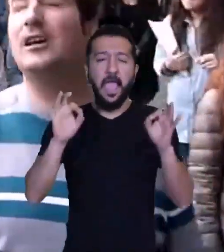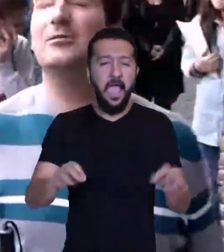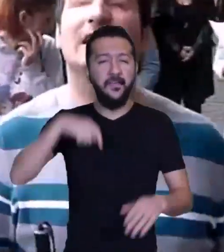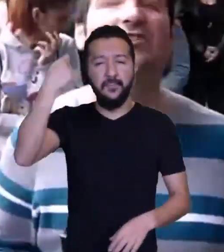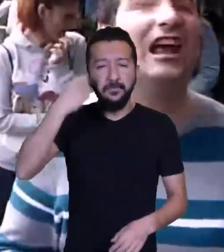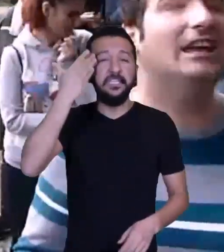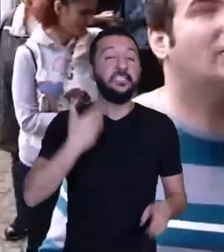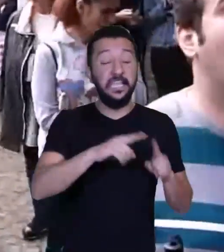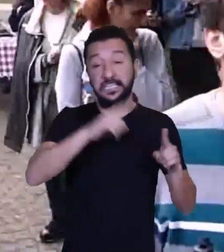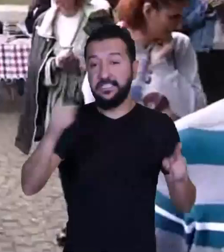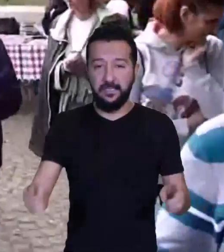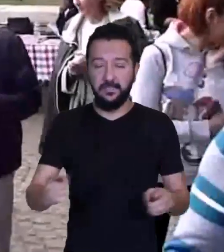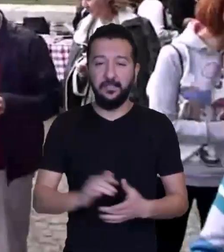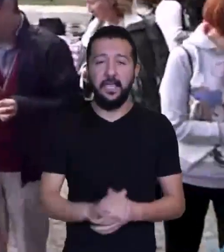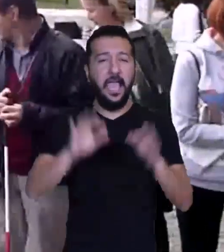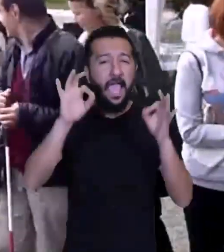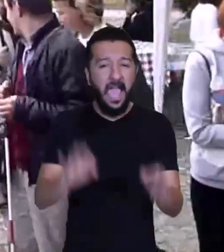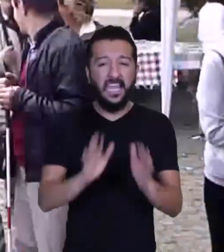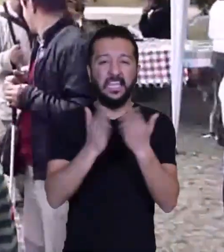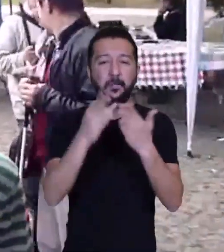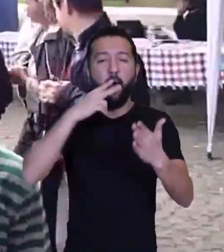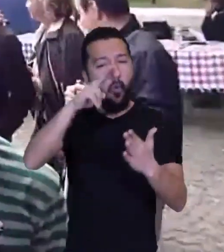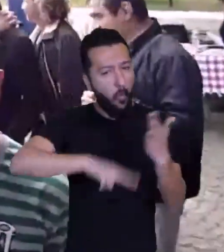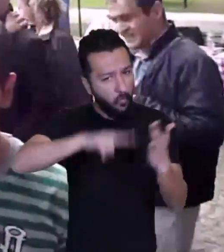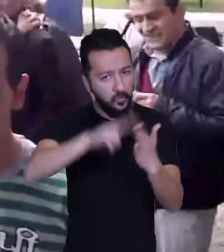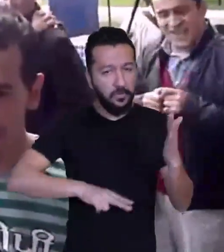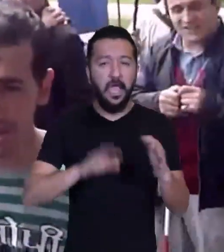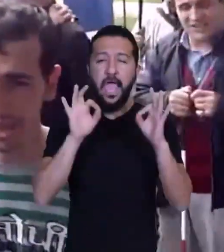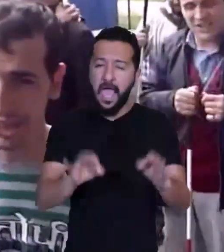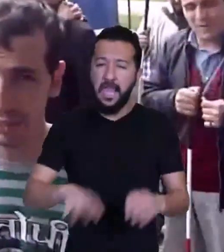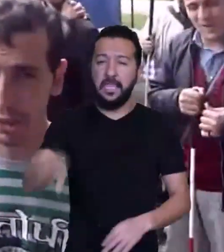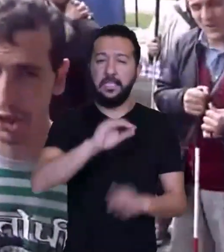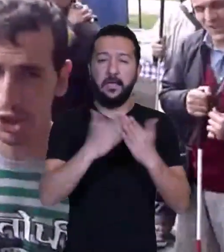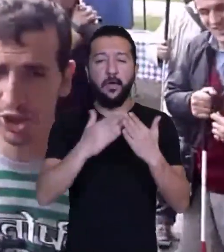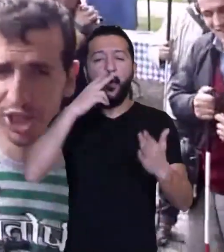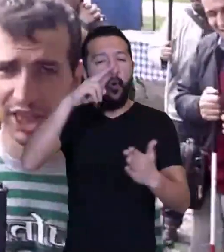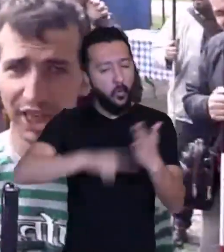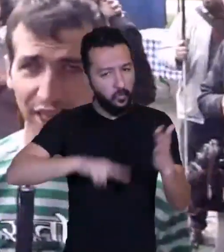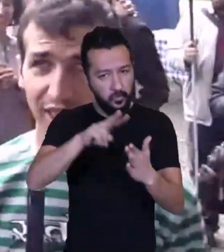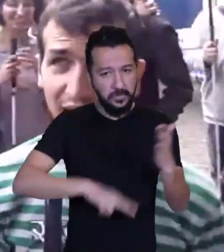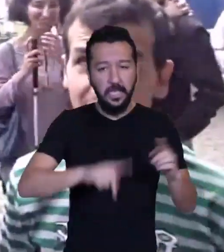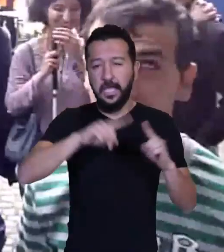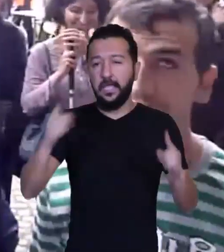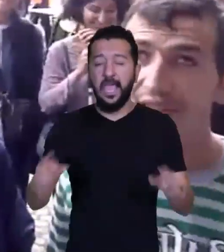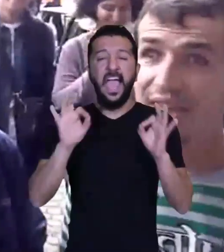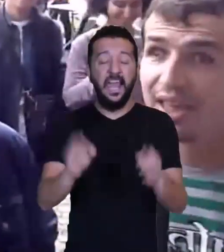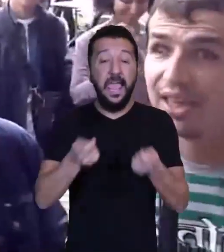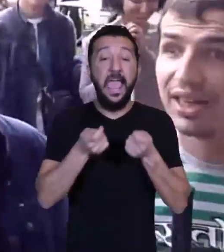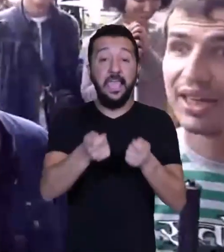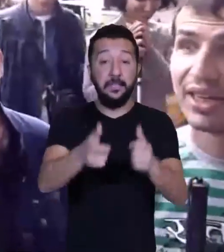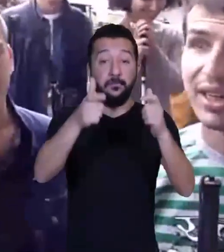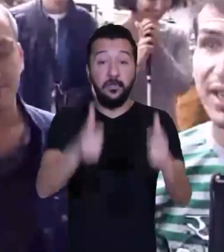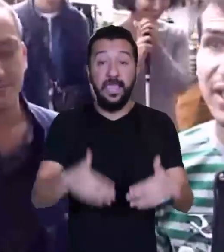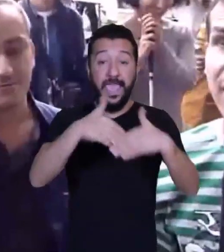Her filmi izleyince! Her kitabı okuyuncaya! Her kitabı okuyuncaya! Her eğitim